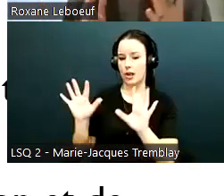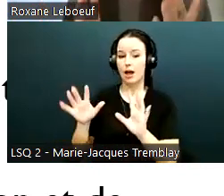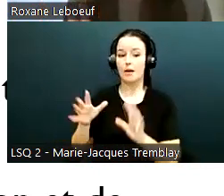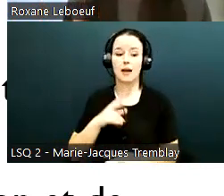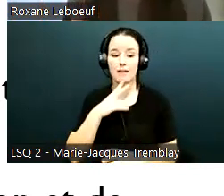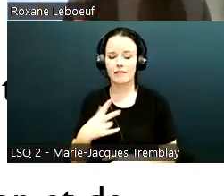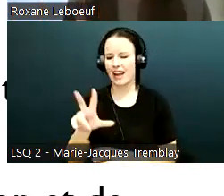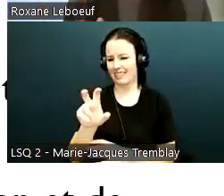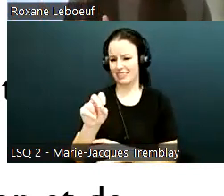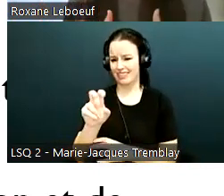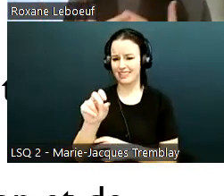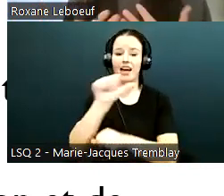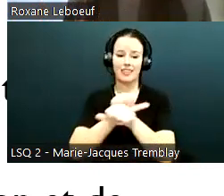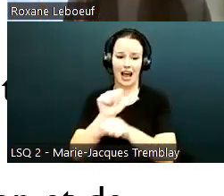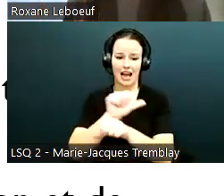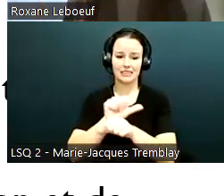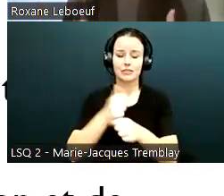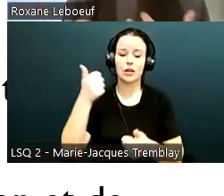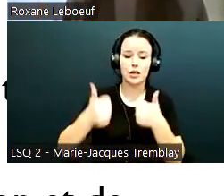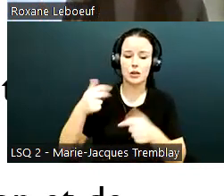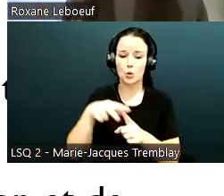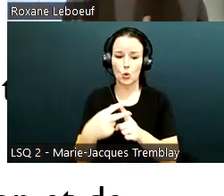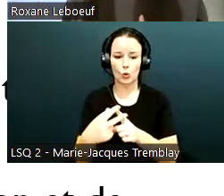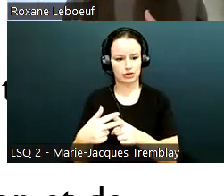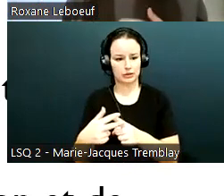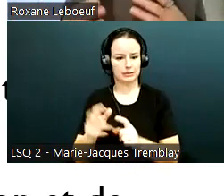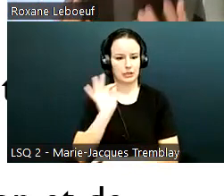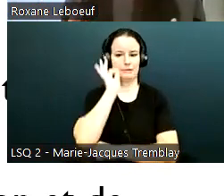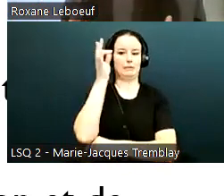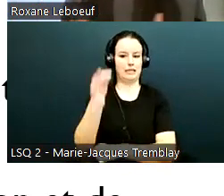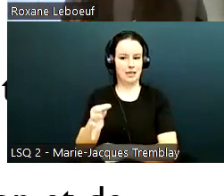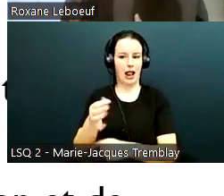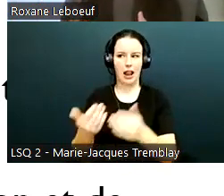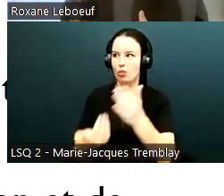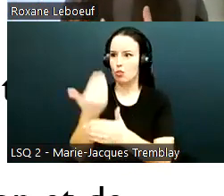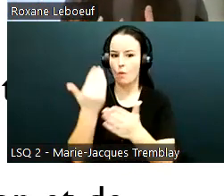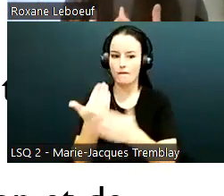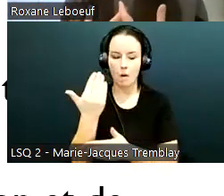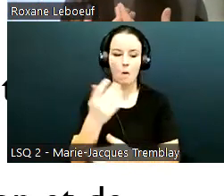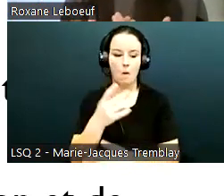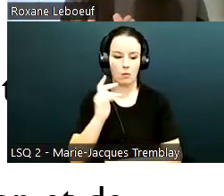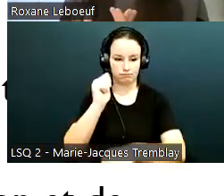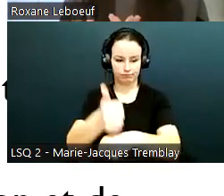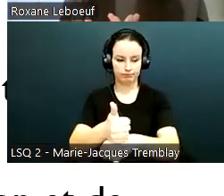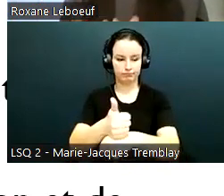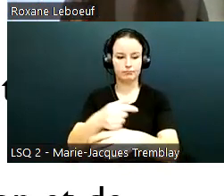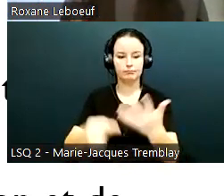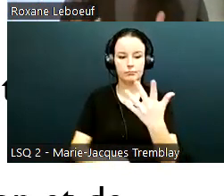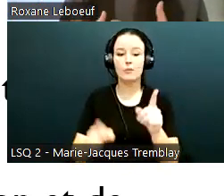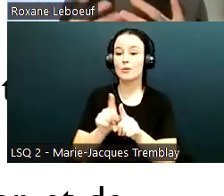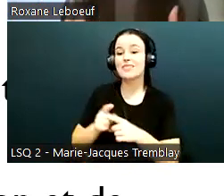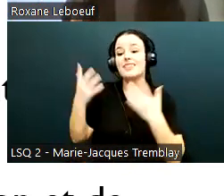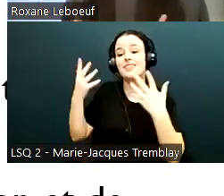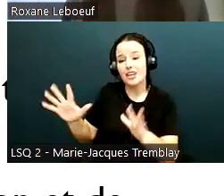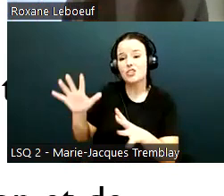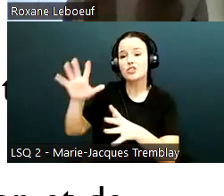développé plus d'une trentaine d'activités et outils originaux, donc nouveaux, mais on a aussi voulu répertorier tout ce qui se fait déjà